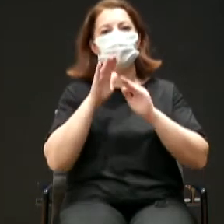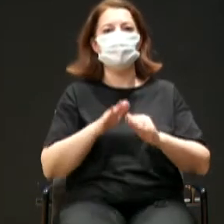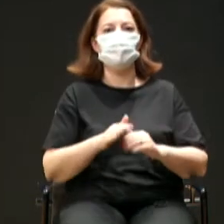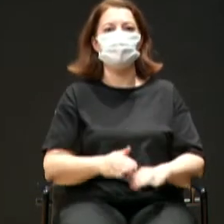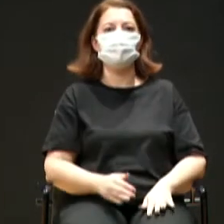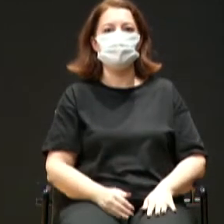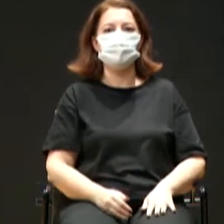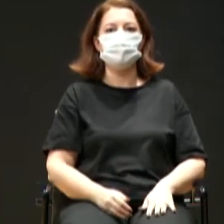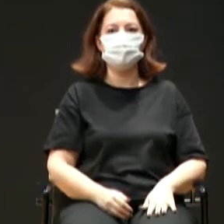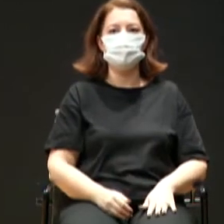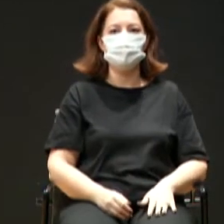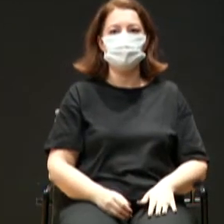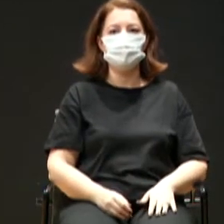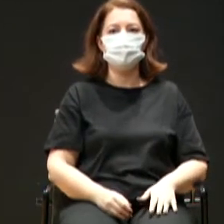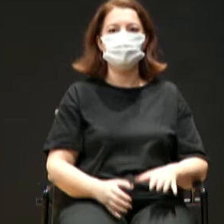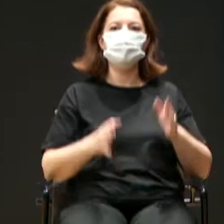Teşekkürler. Evet.